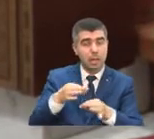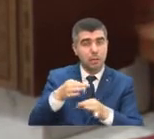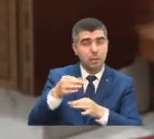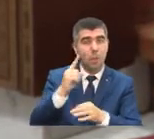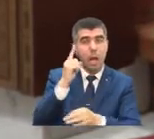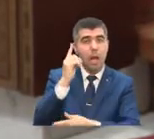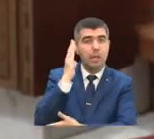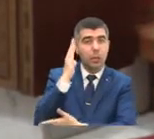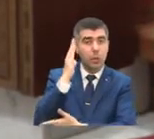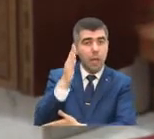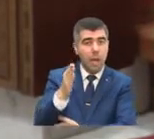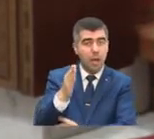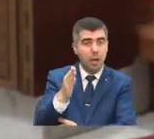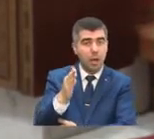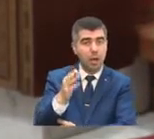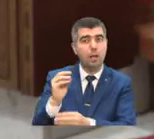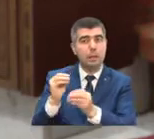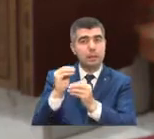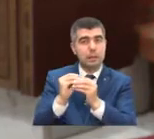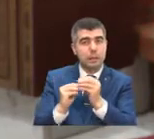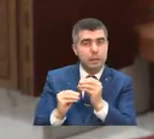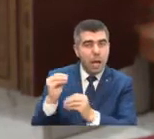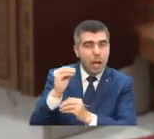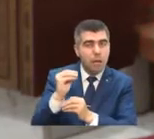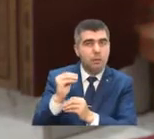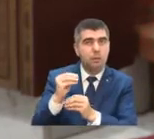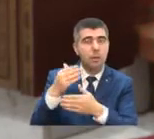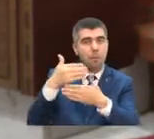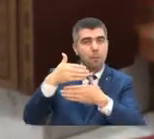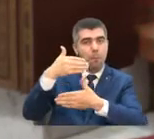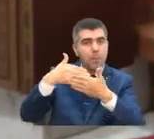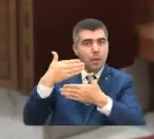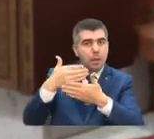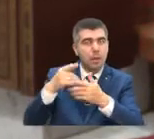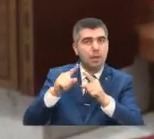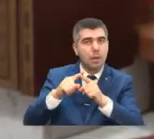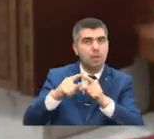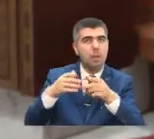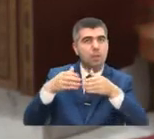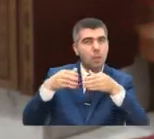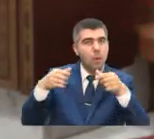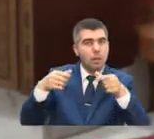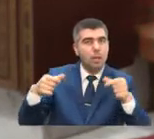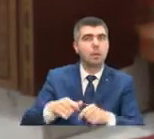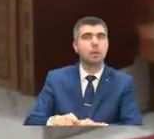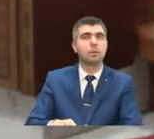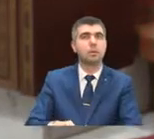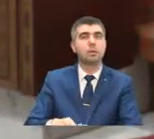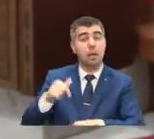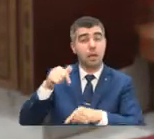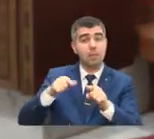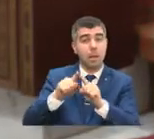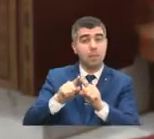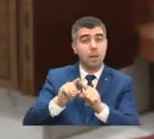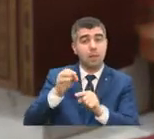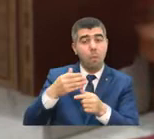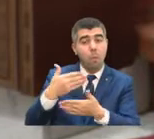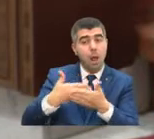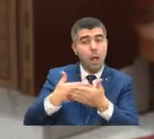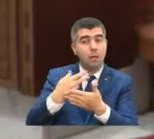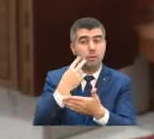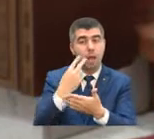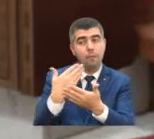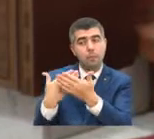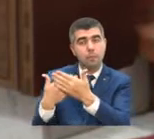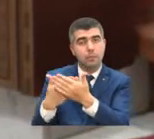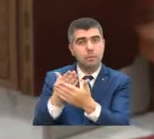الواحد أو الزيادة في العلو البنايات والمساحة المبنية إذا كان هناك ما يبرر ذلك، علما